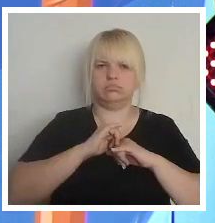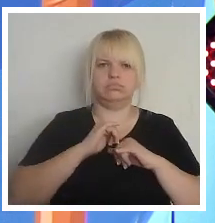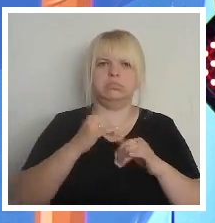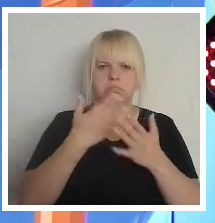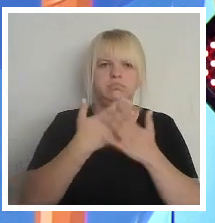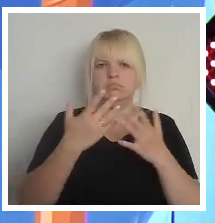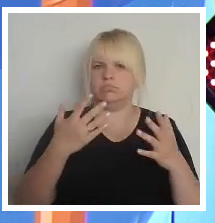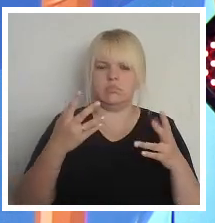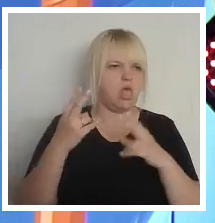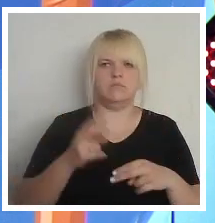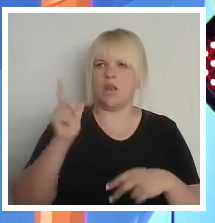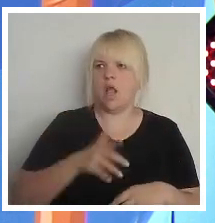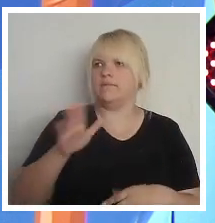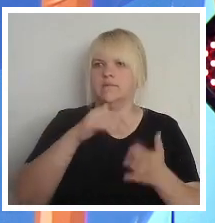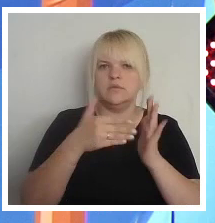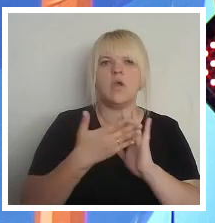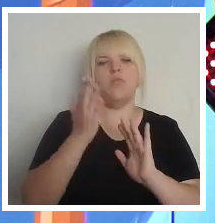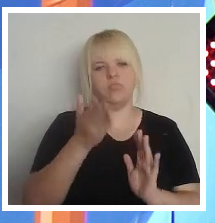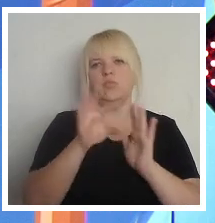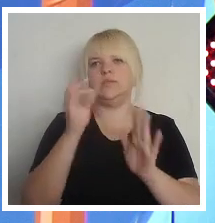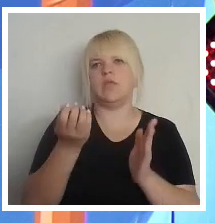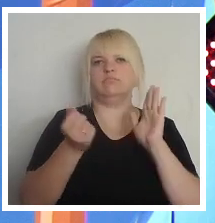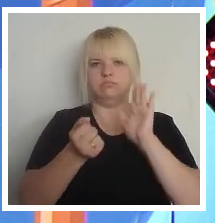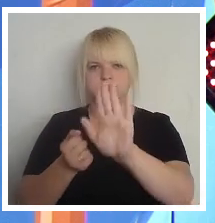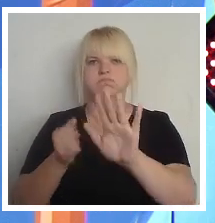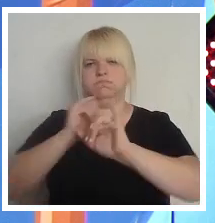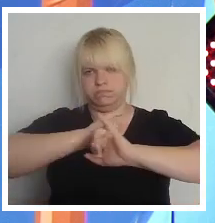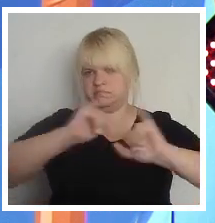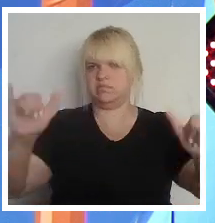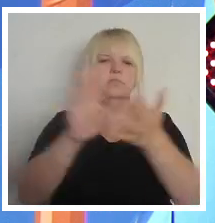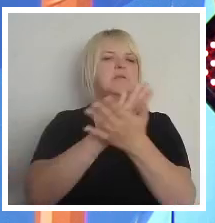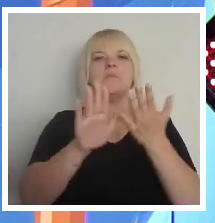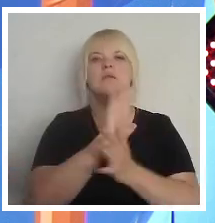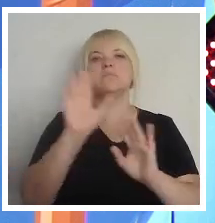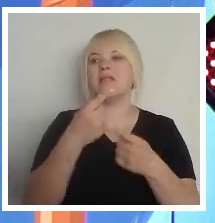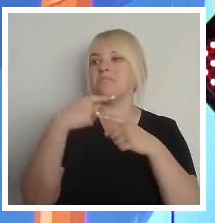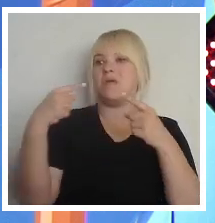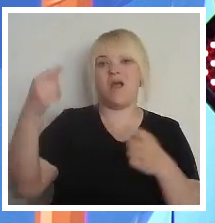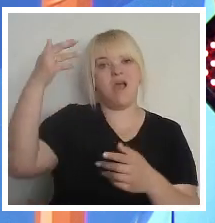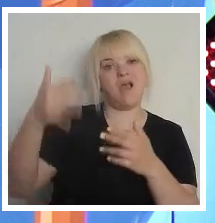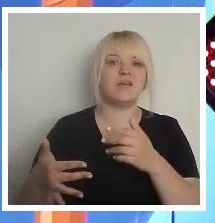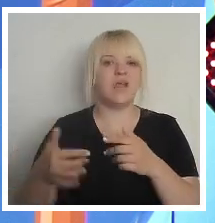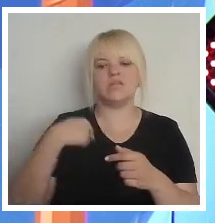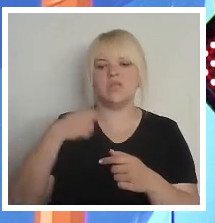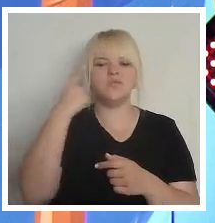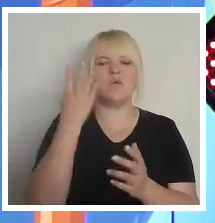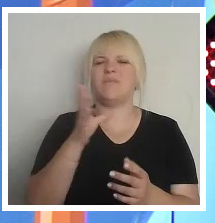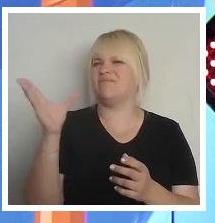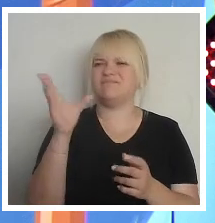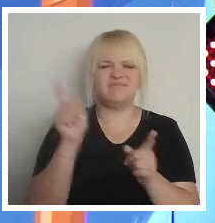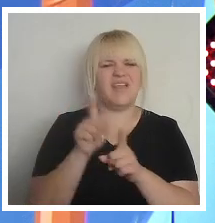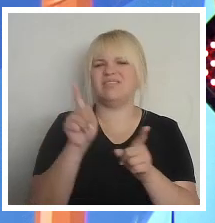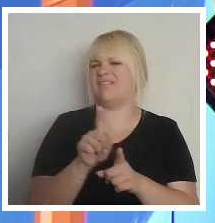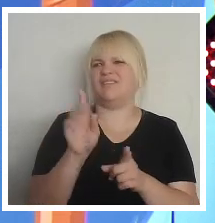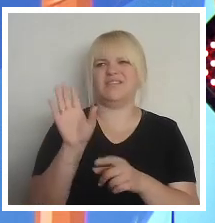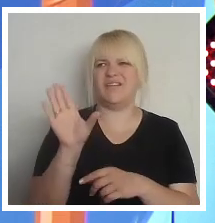būtu izņēmums šādā gadījumā. Bet es visos pārējos, nu, gadījumos neatkarīgi no tā, vai es domāju,